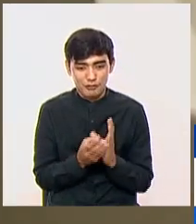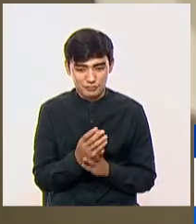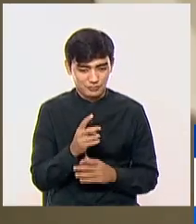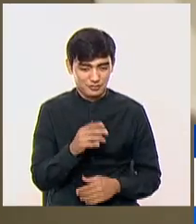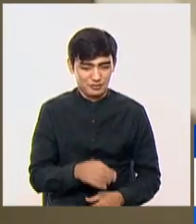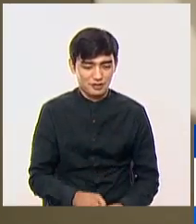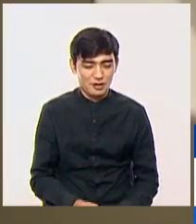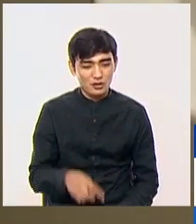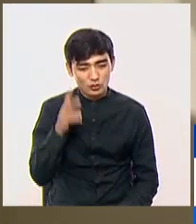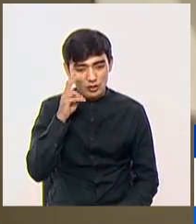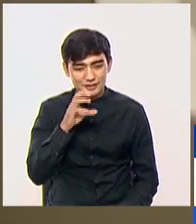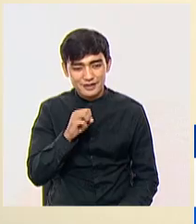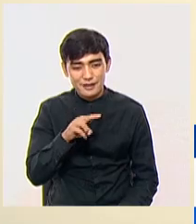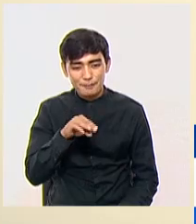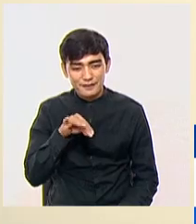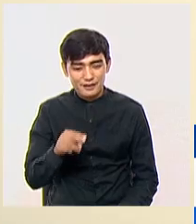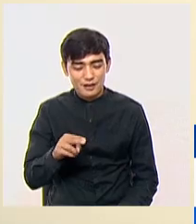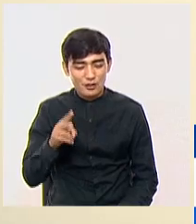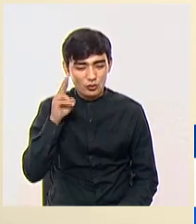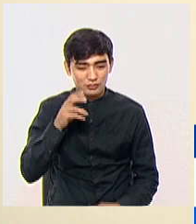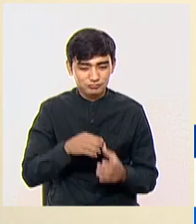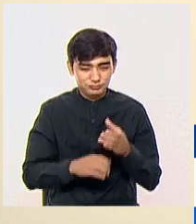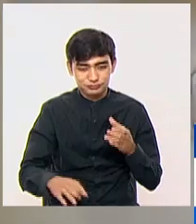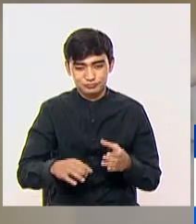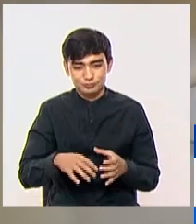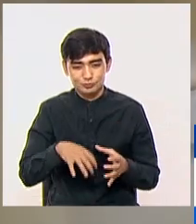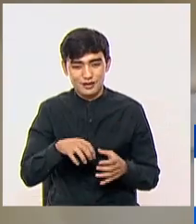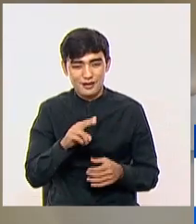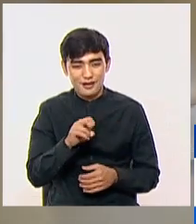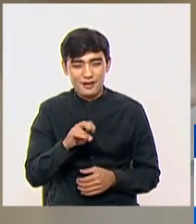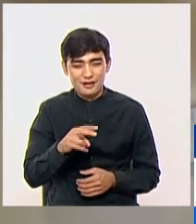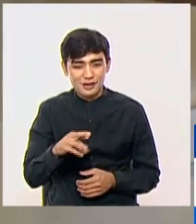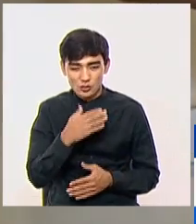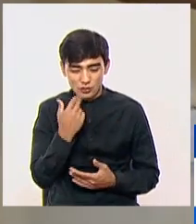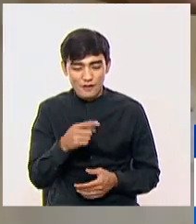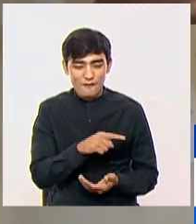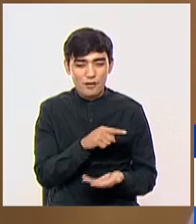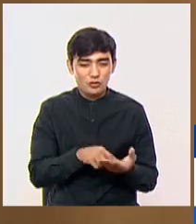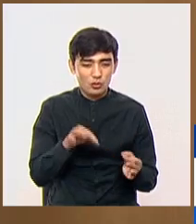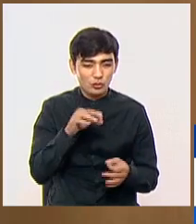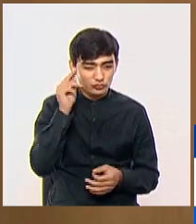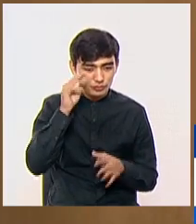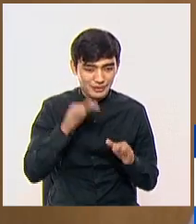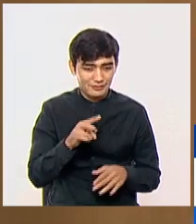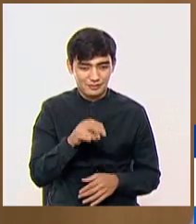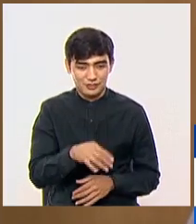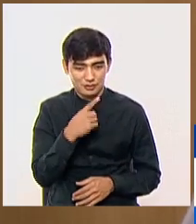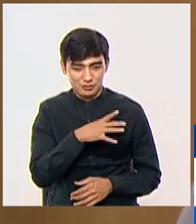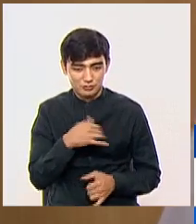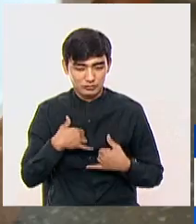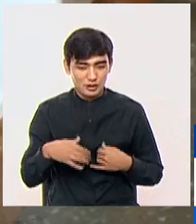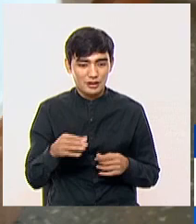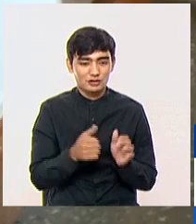В школе туалет-септик, так как канализации в поселке нет. У санэпидстанции вопросов к учебному заведению нет, заверили педагоги.